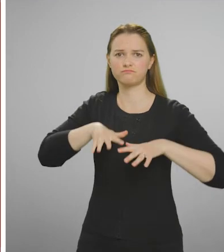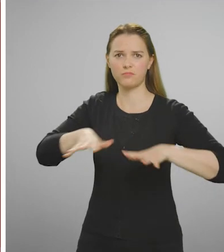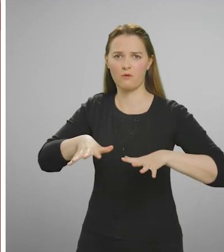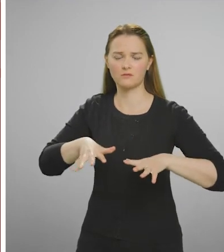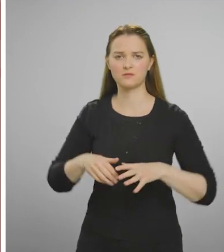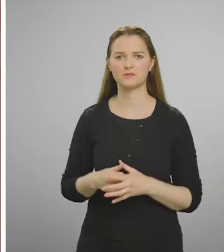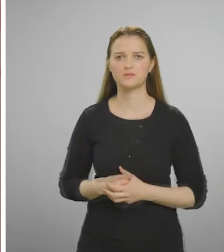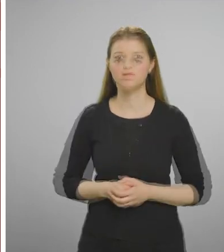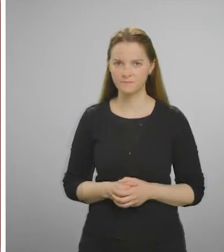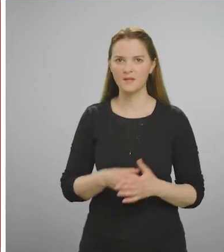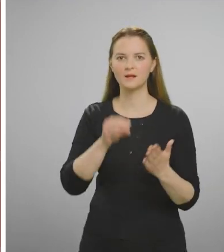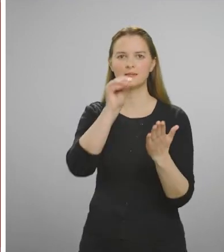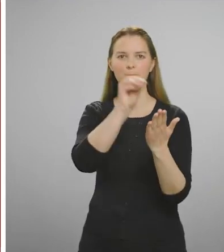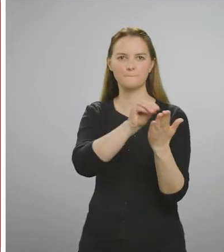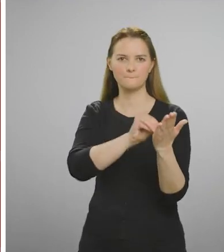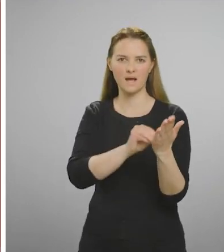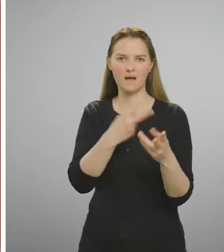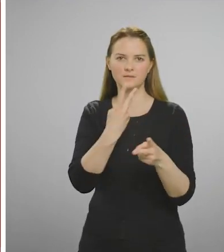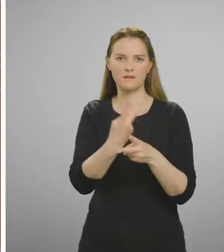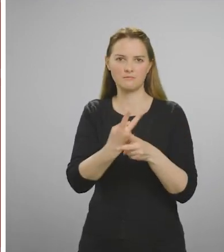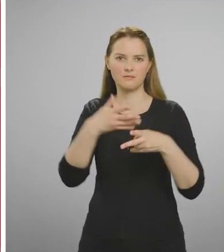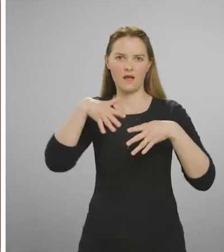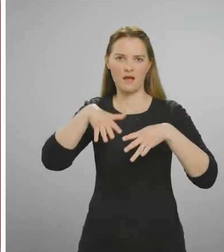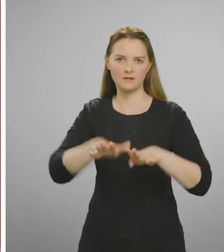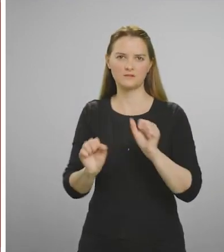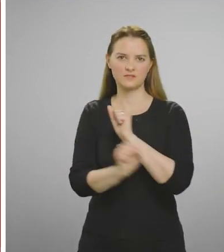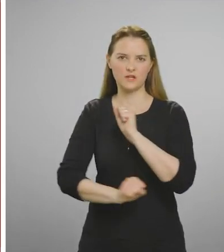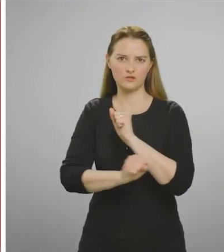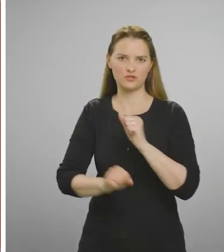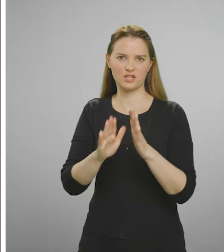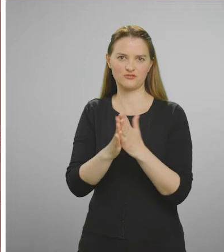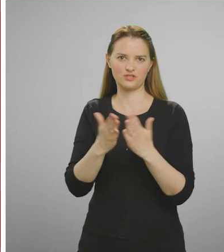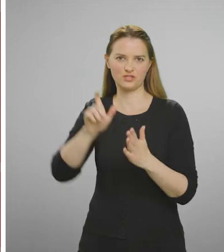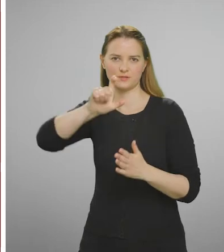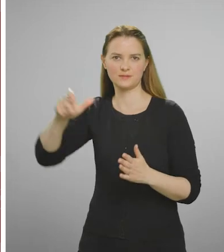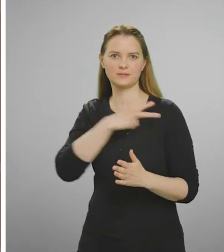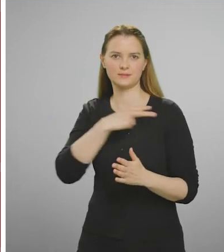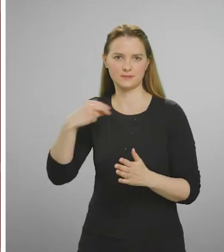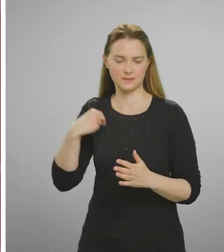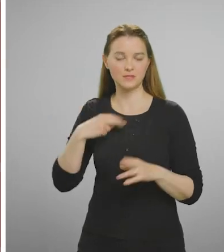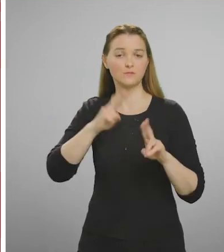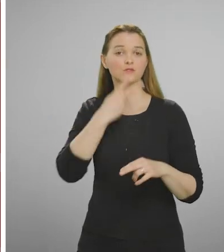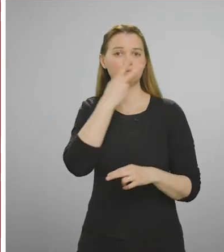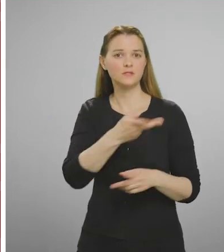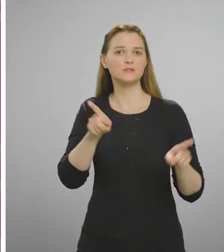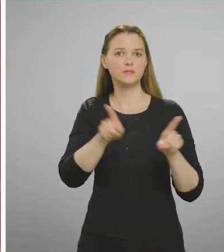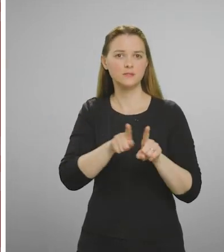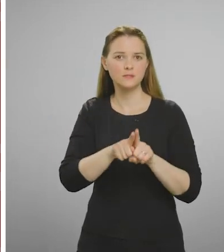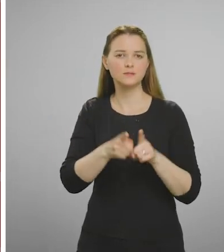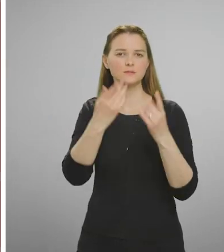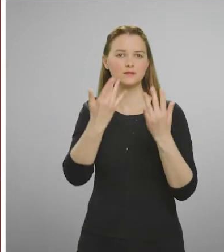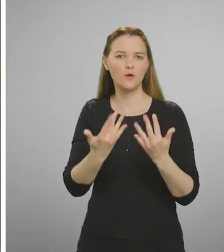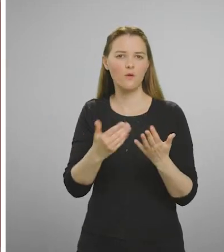potresima. U bibliografskoj bazi Nacionalne sveučilišne knjižnice u Zagrebu vidljivi su i podaci o produkciji